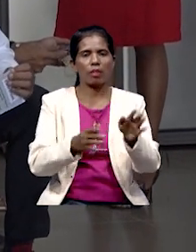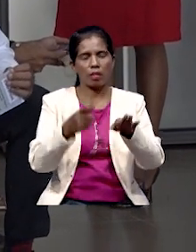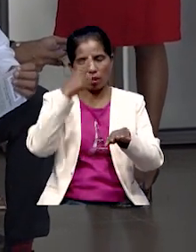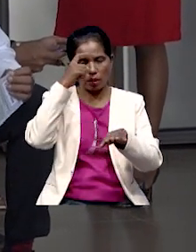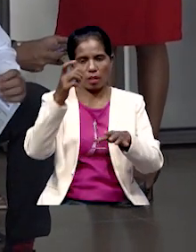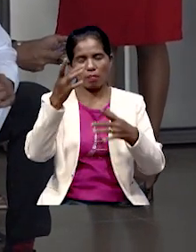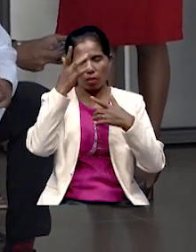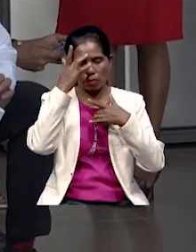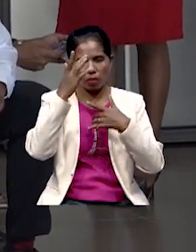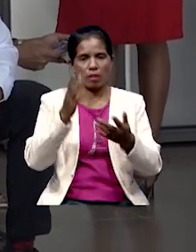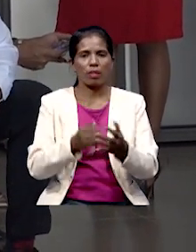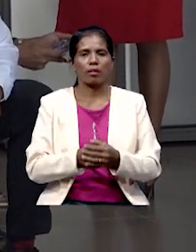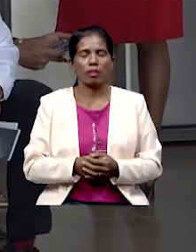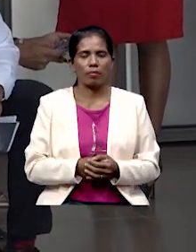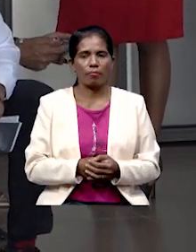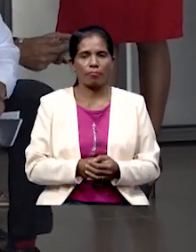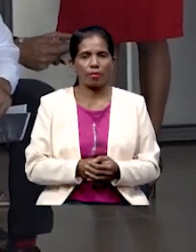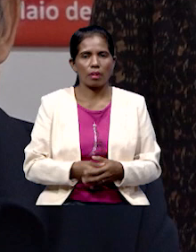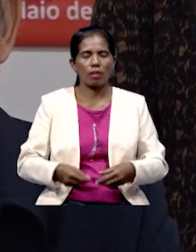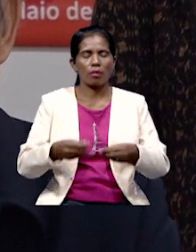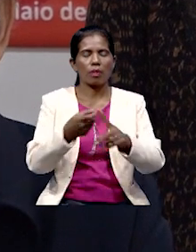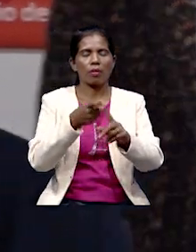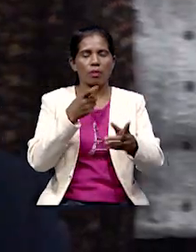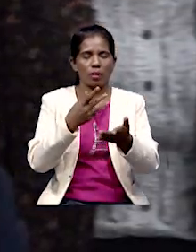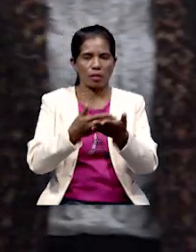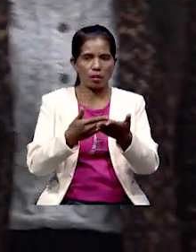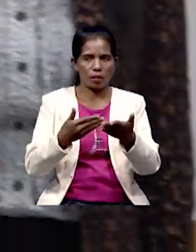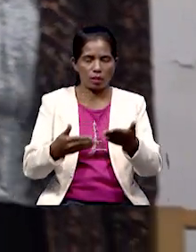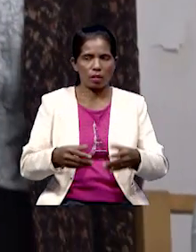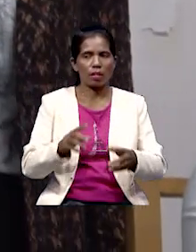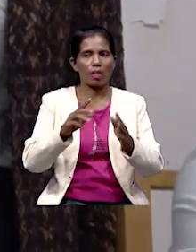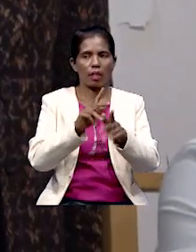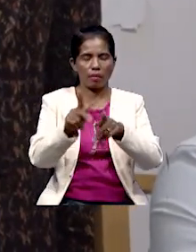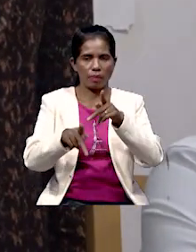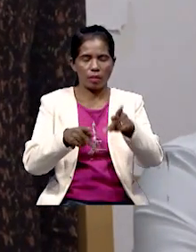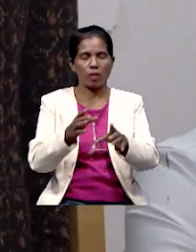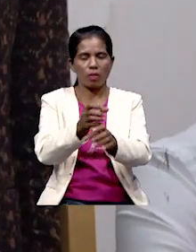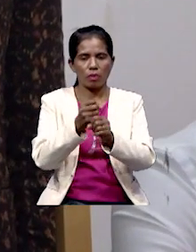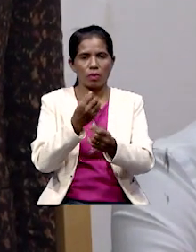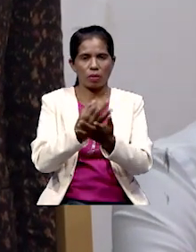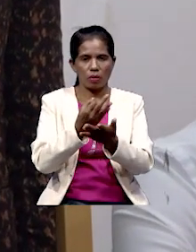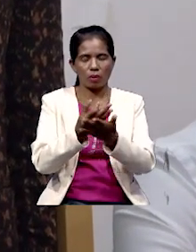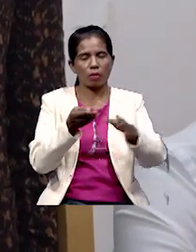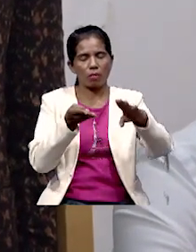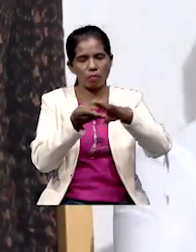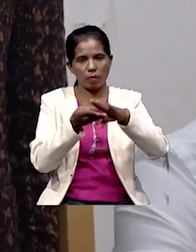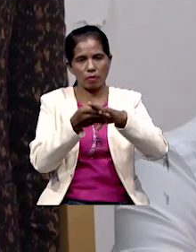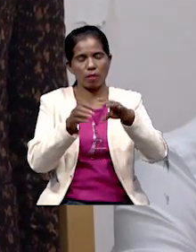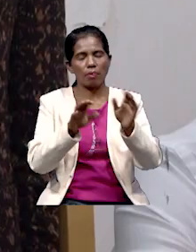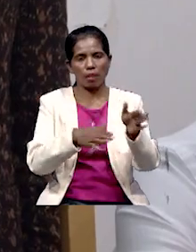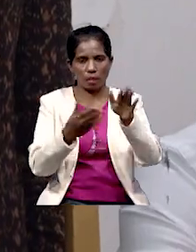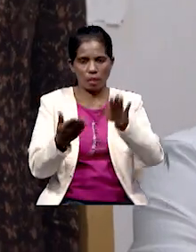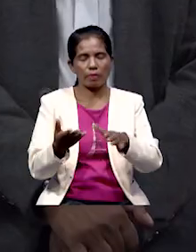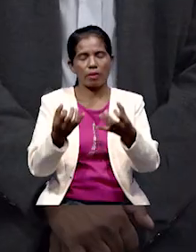ou acidente. No benefício ho si produto ne, banhira cliente nebe foti osang iha banco la kong ona vida,